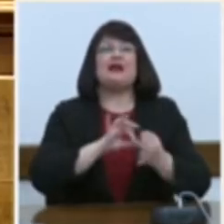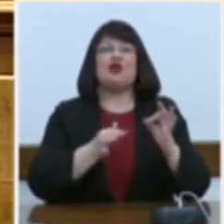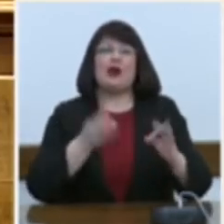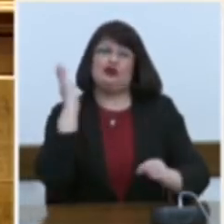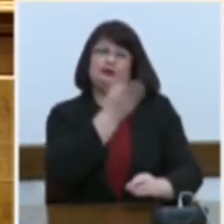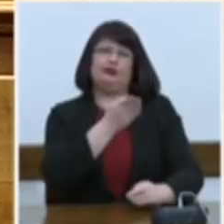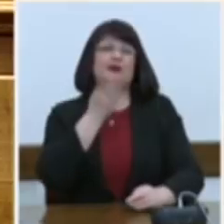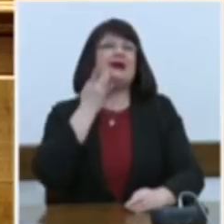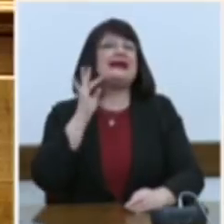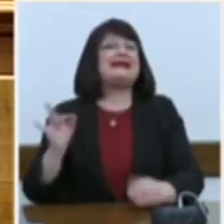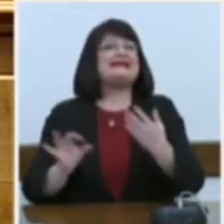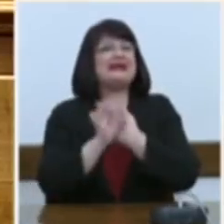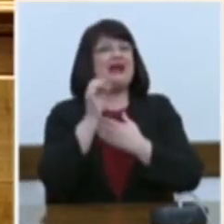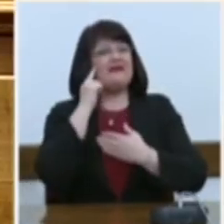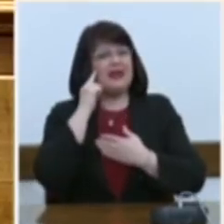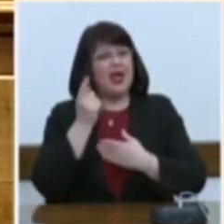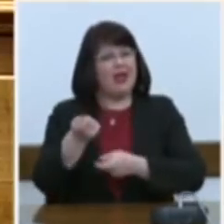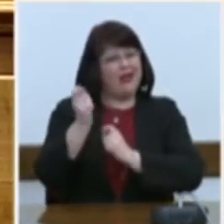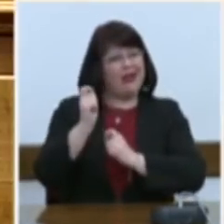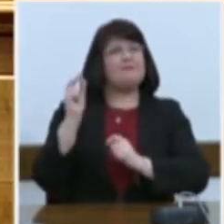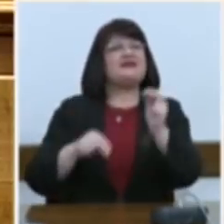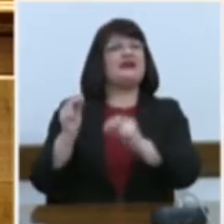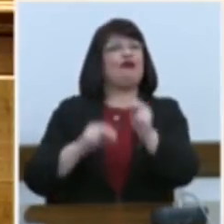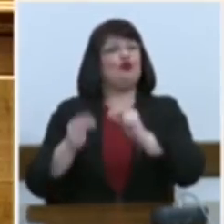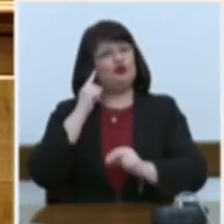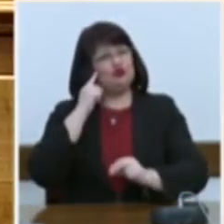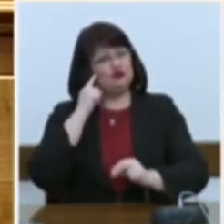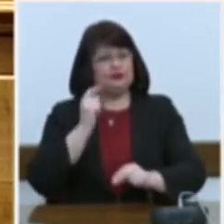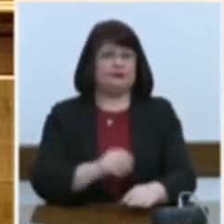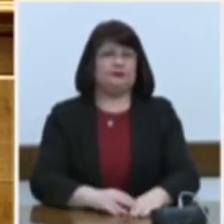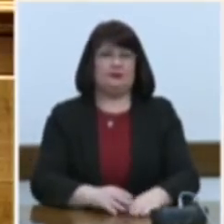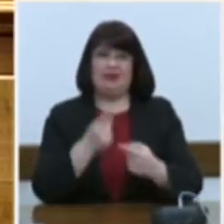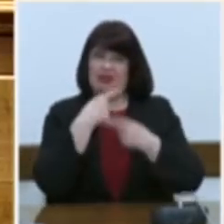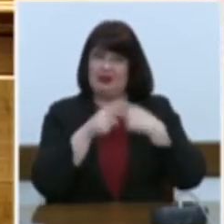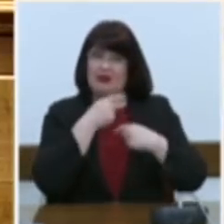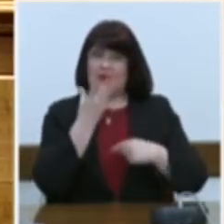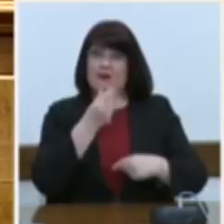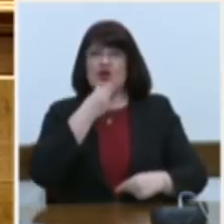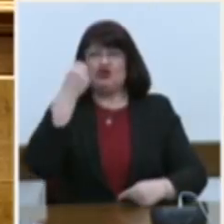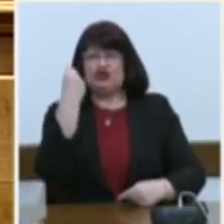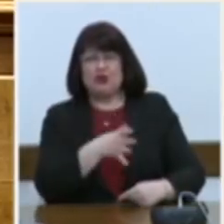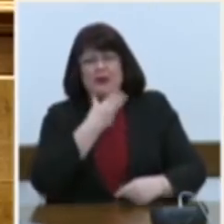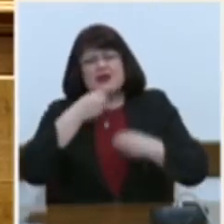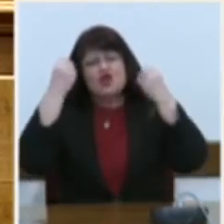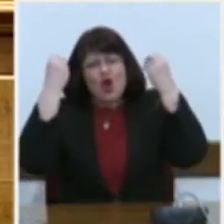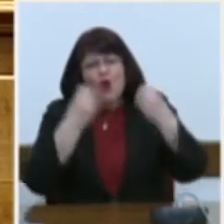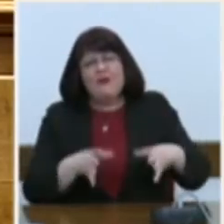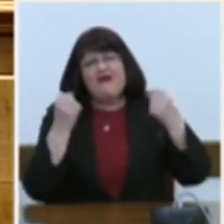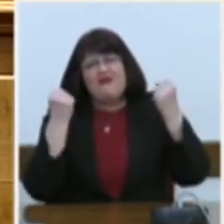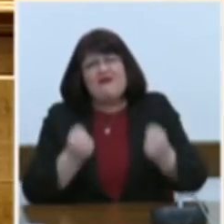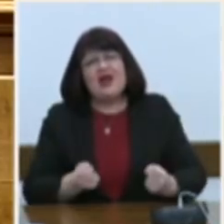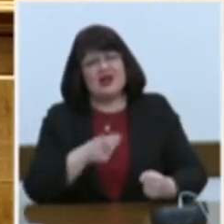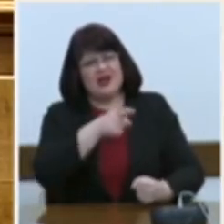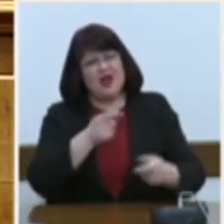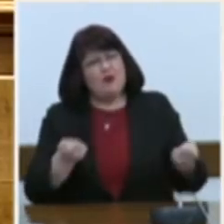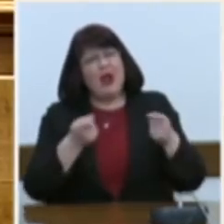οργάνωσης της ναζιστικής Χρυσής Αυγής. Αλλά αυτό δεν είναι δικαιολογία. Ντροπή και κατασχήνη σας είναι που επιλέγετε